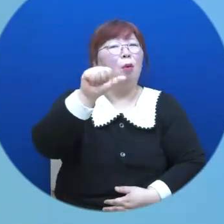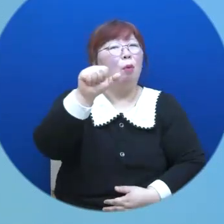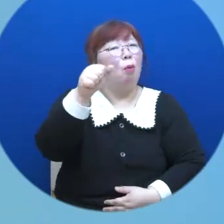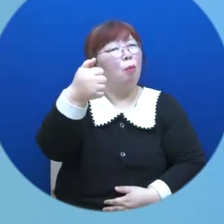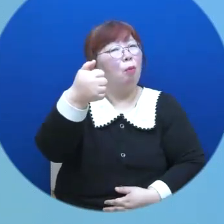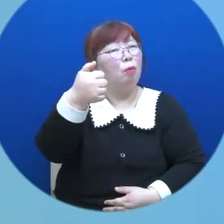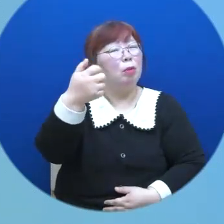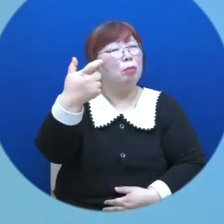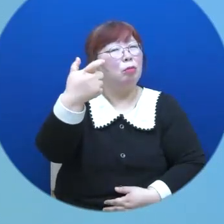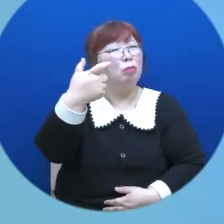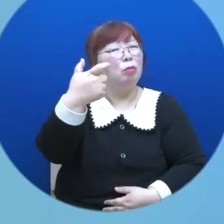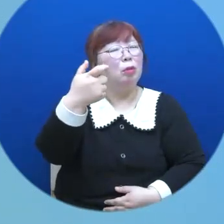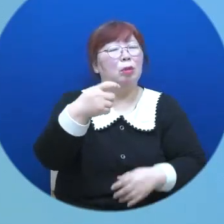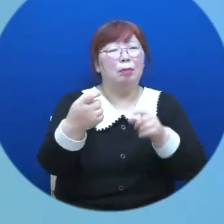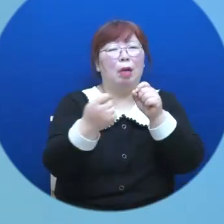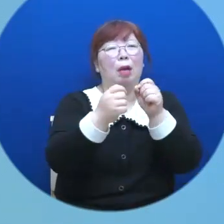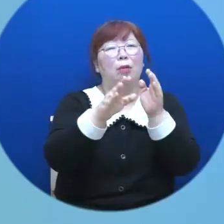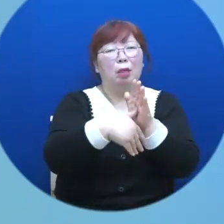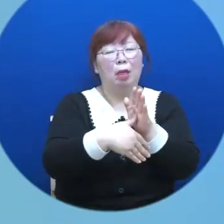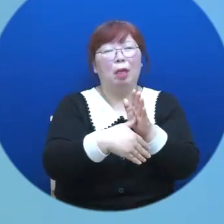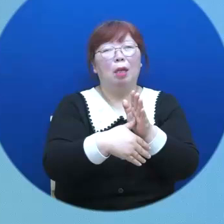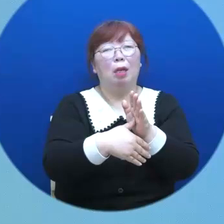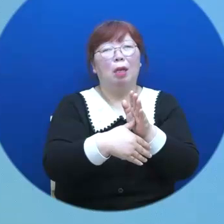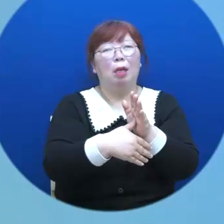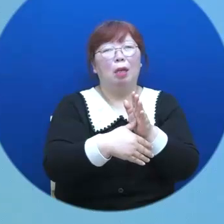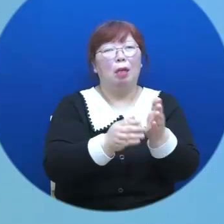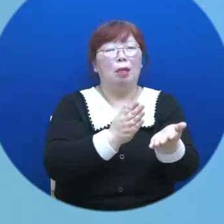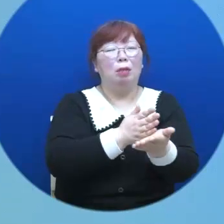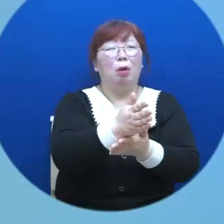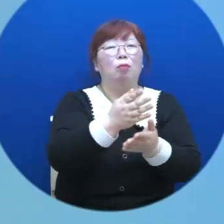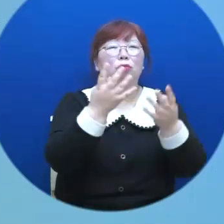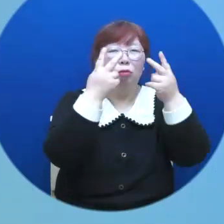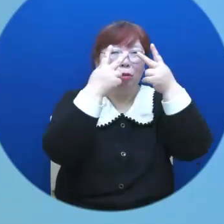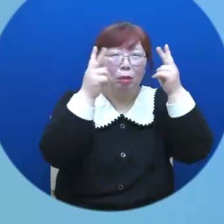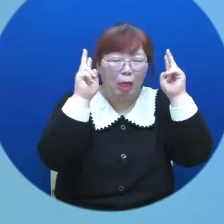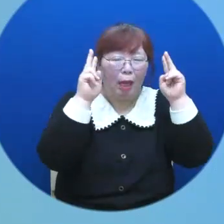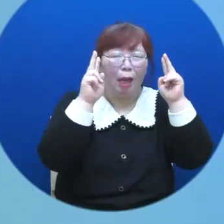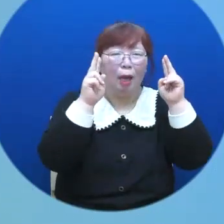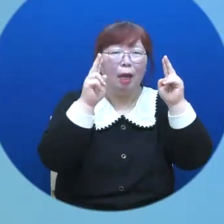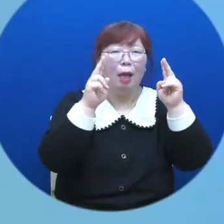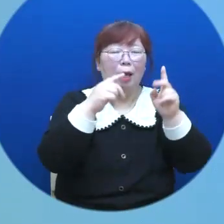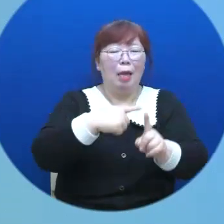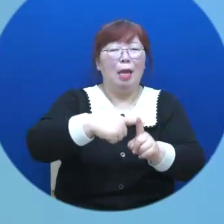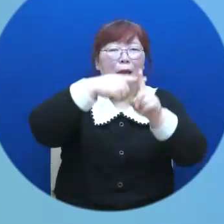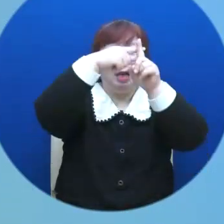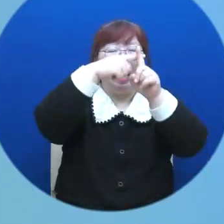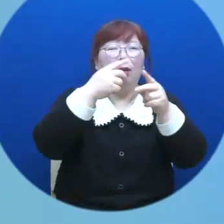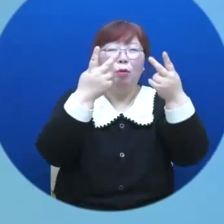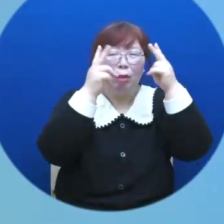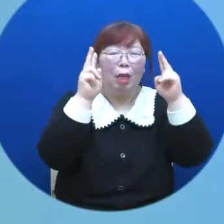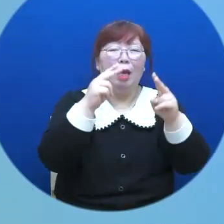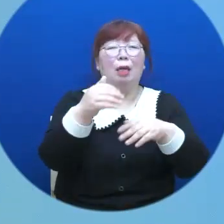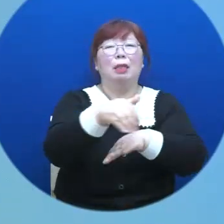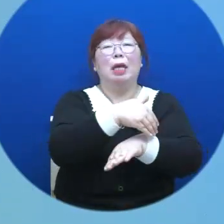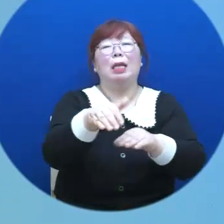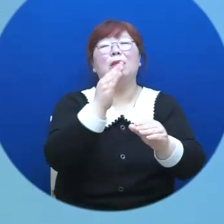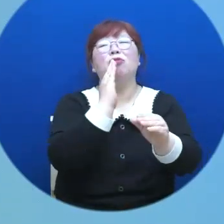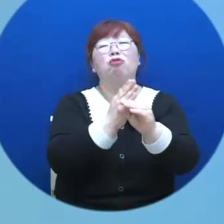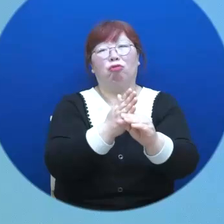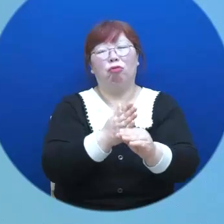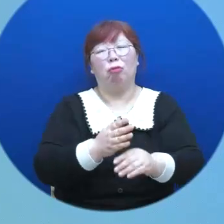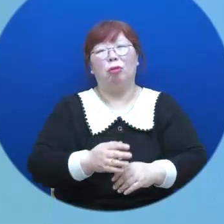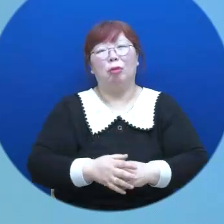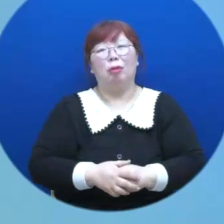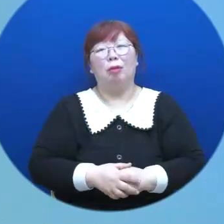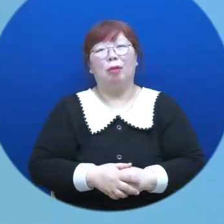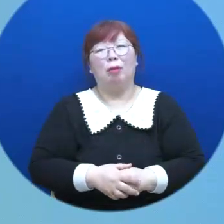60 가까운 이 나이에 전문대학 간호대학 2학년에 지금 다니고 있다. 이렇게 얘기를